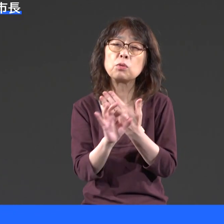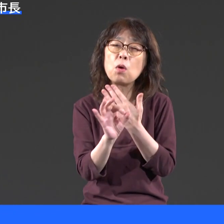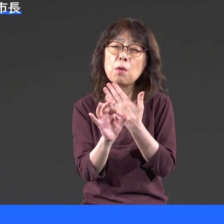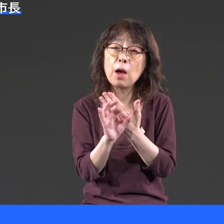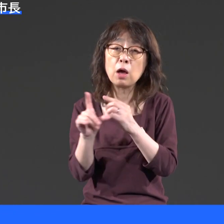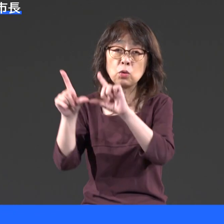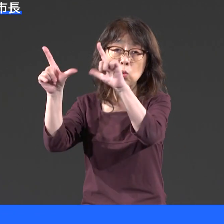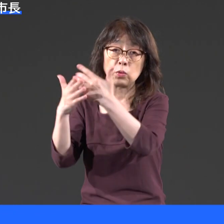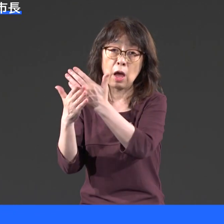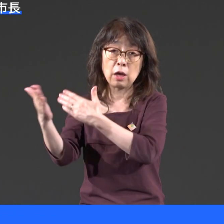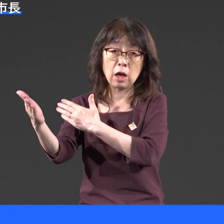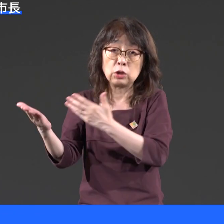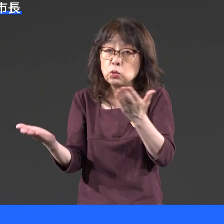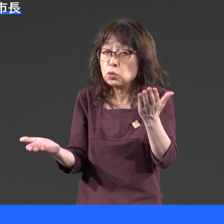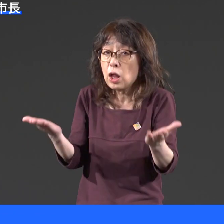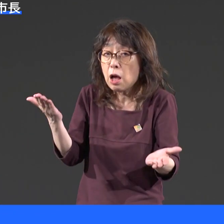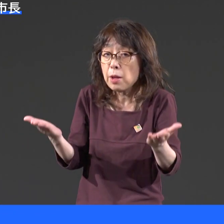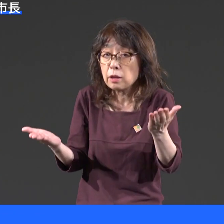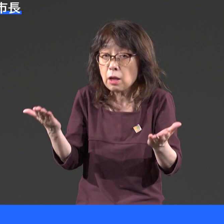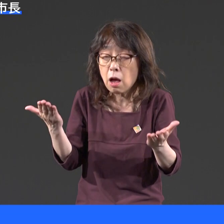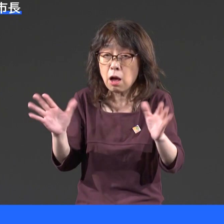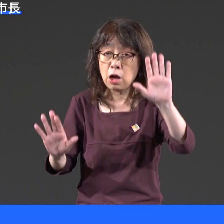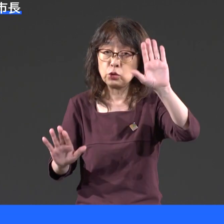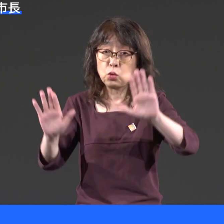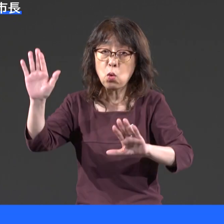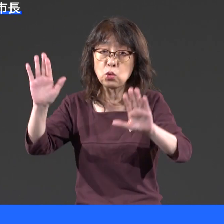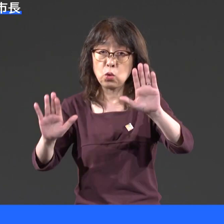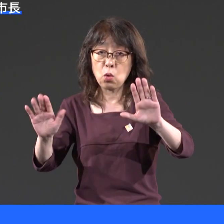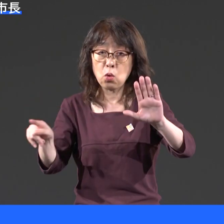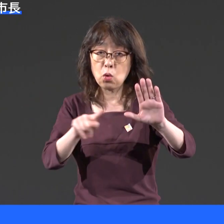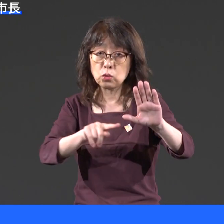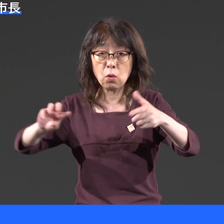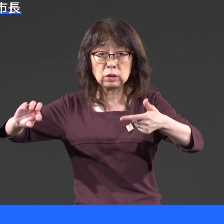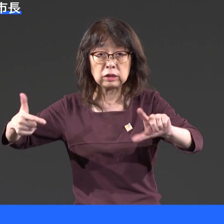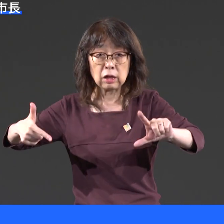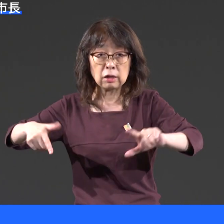時の状況と何が違っているのか、経費の